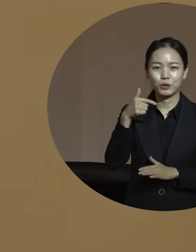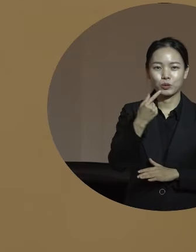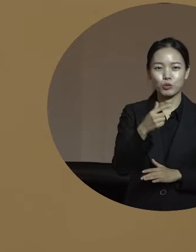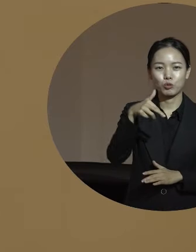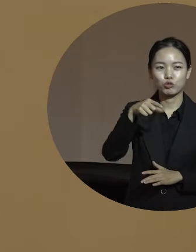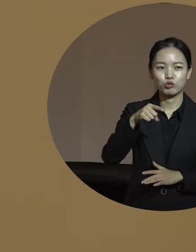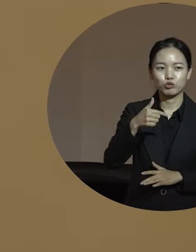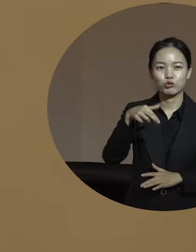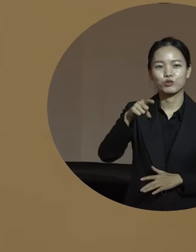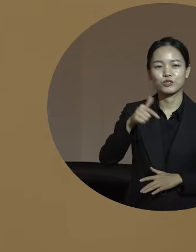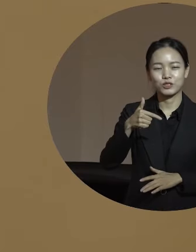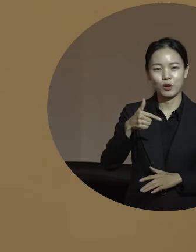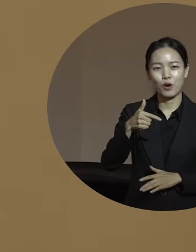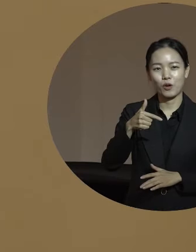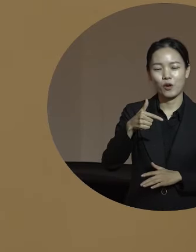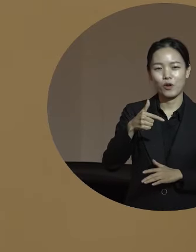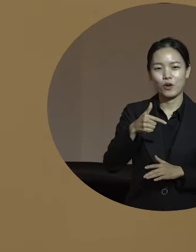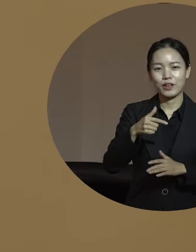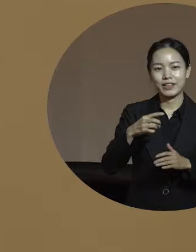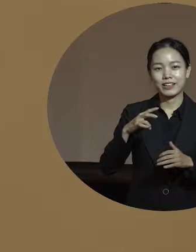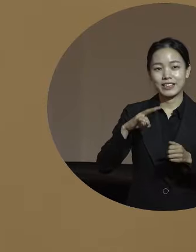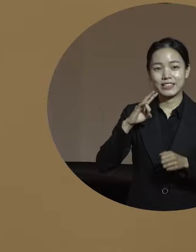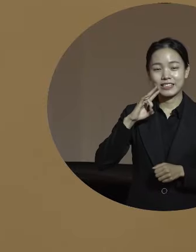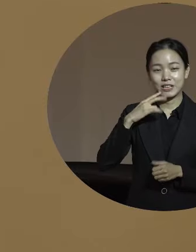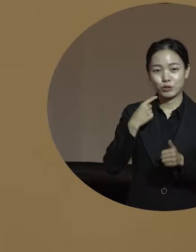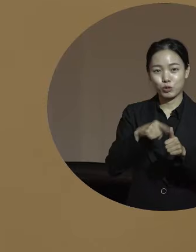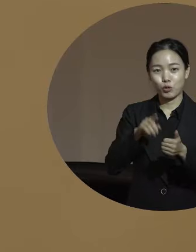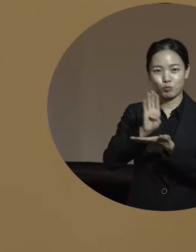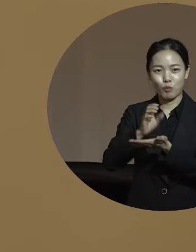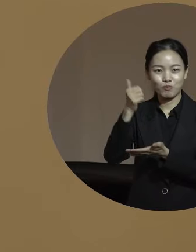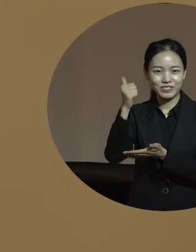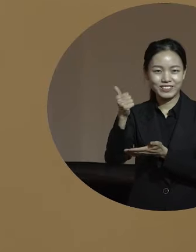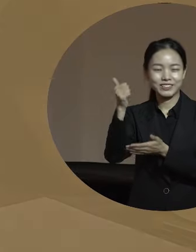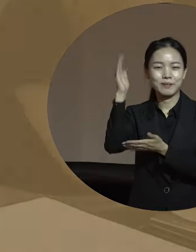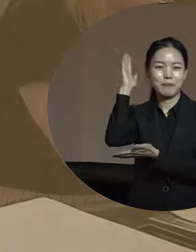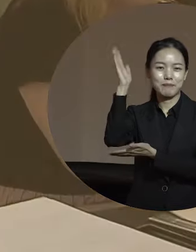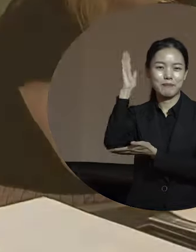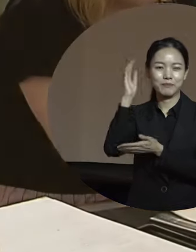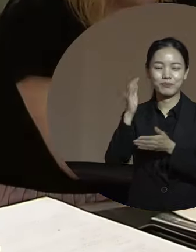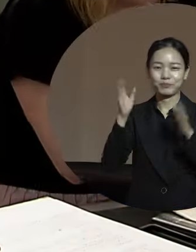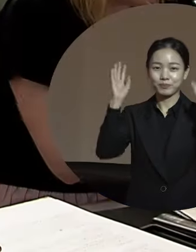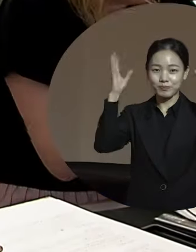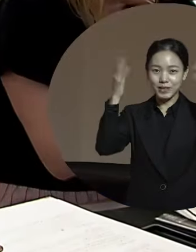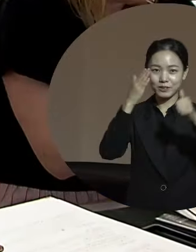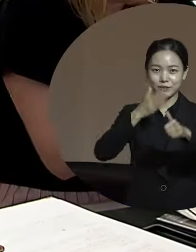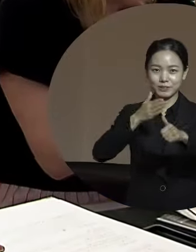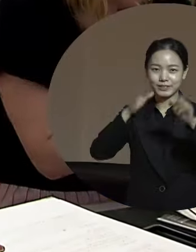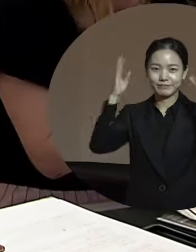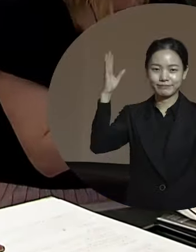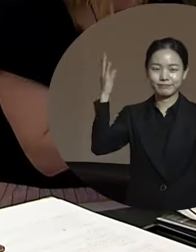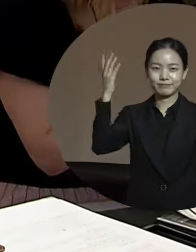노준석 사회예술교육본부장님께 다시 한번 박수 부탁드립니다.